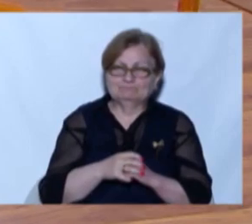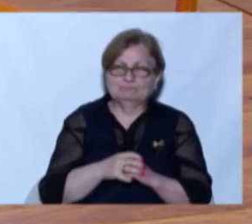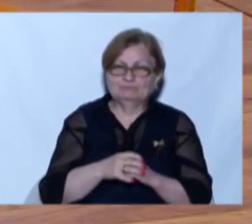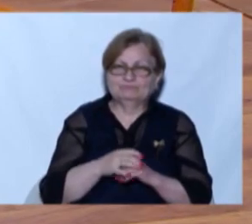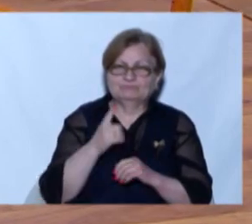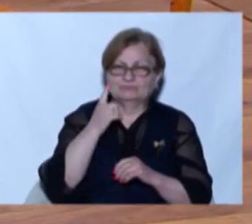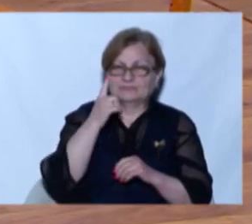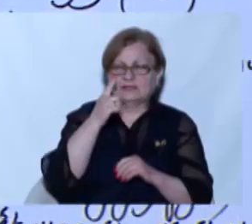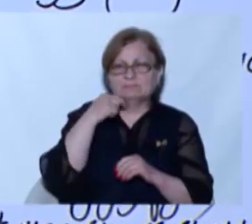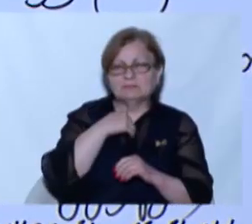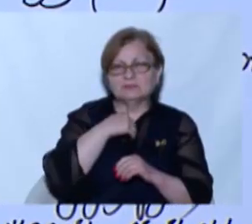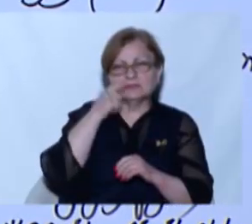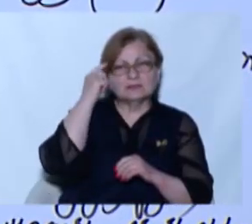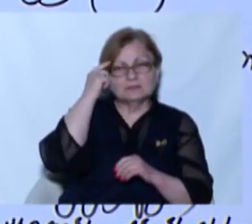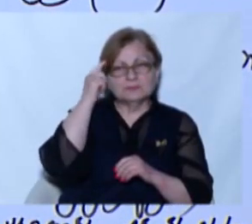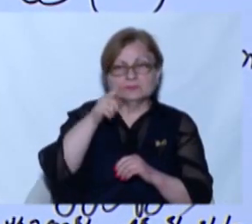მინდა ვიფიქროთ